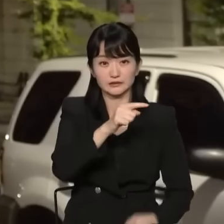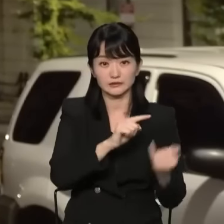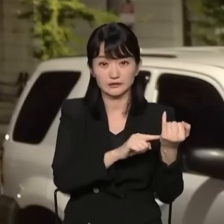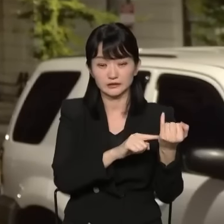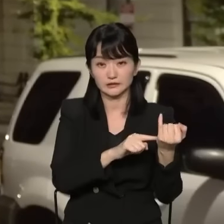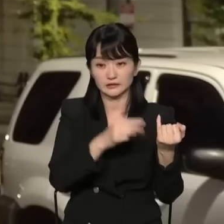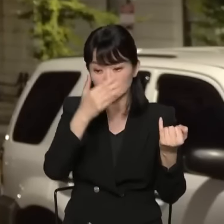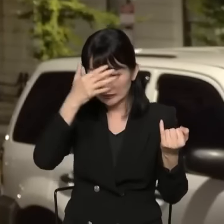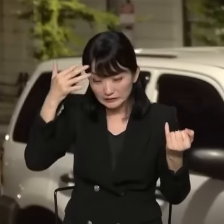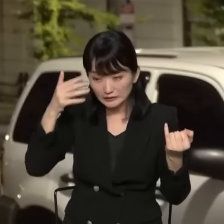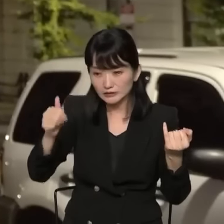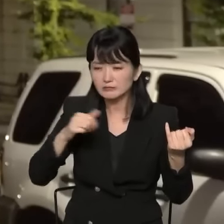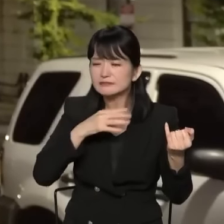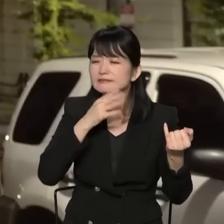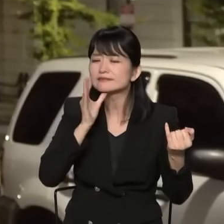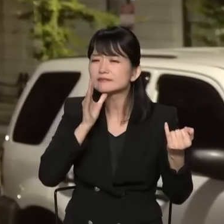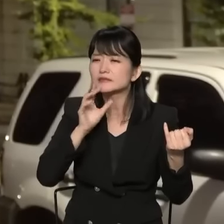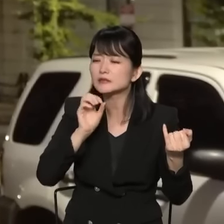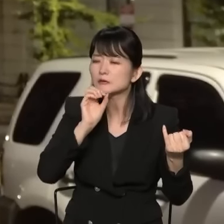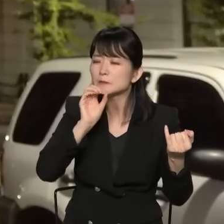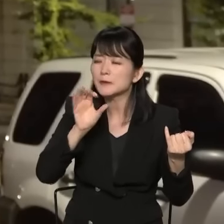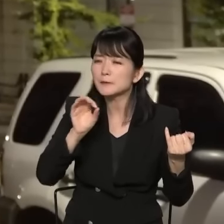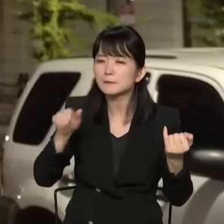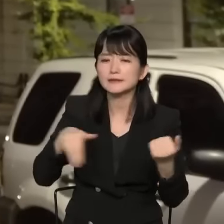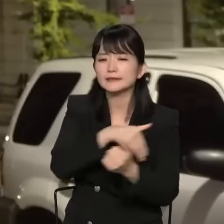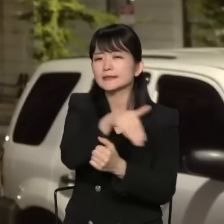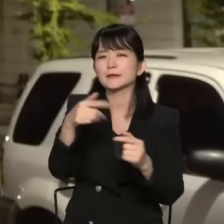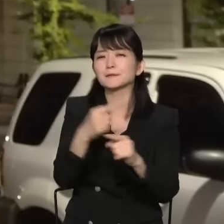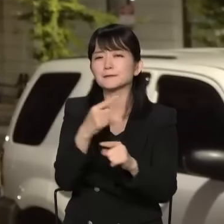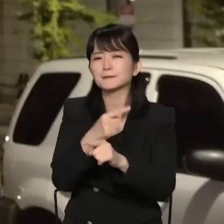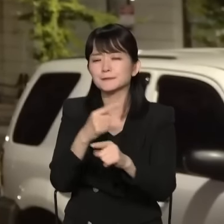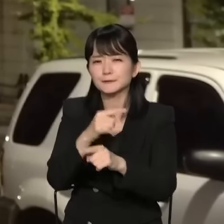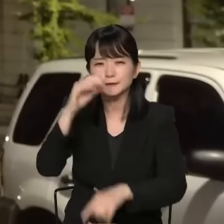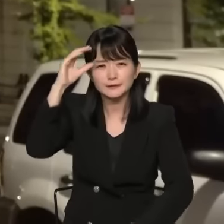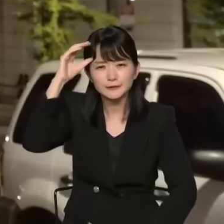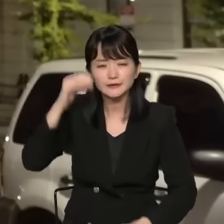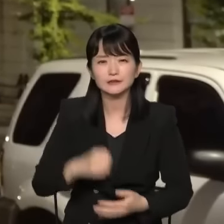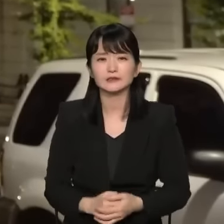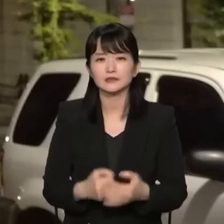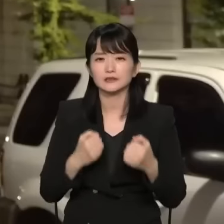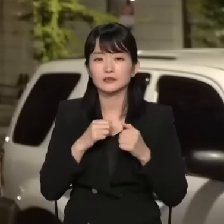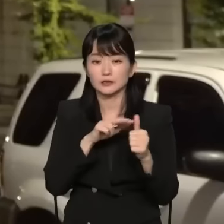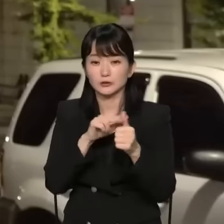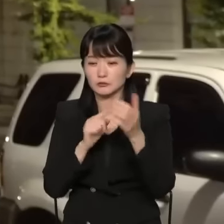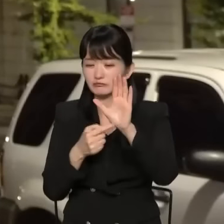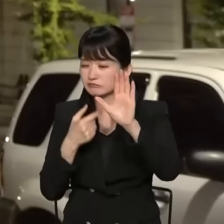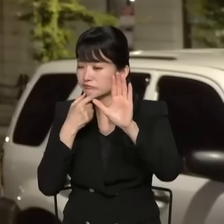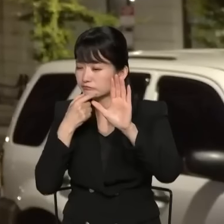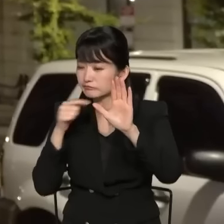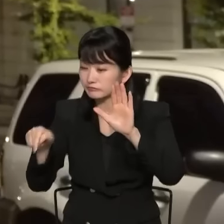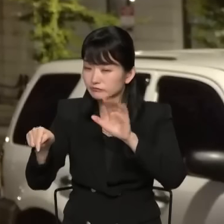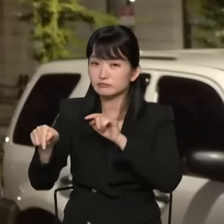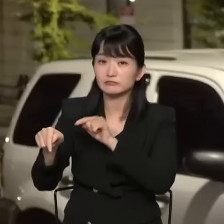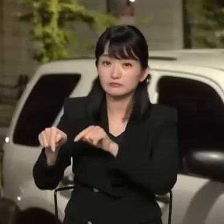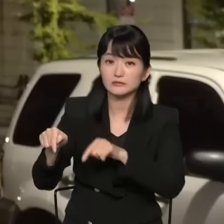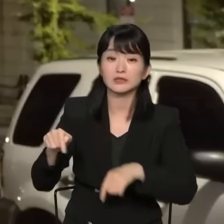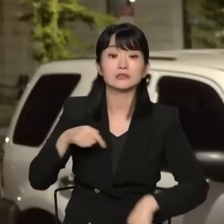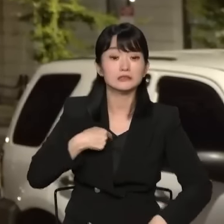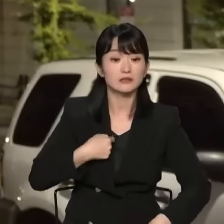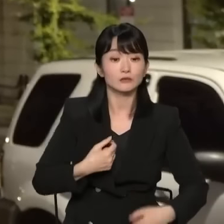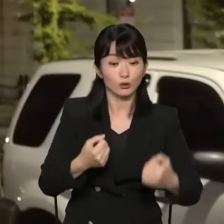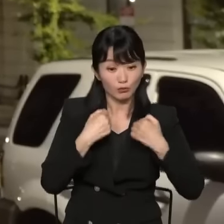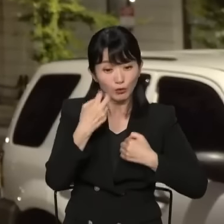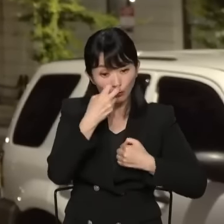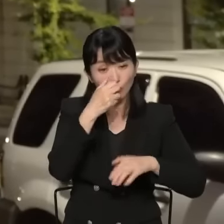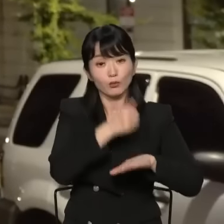고령 리스크를 부각하면서 여론 반전을 노리고 있습니다. 건강정보 공개를 거부하는 트럼프를 겨냥해 자신의 검진